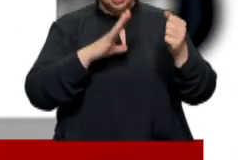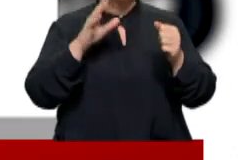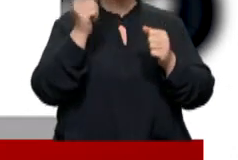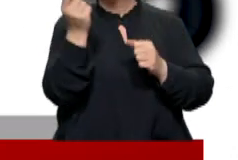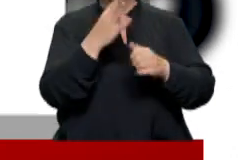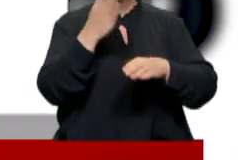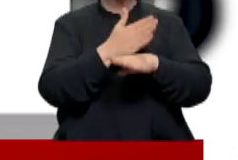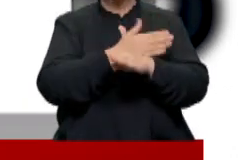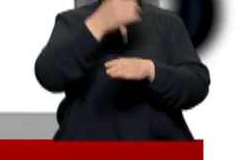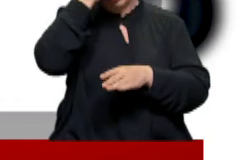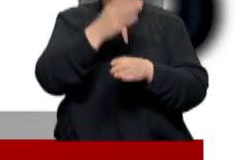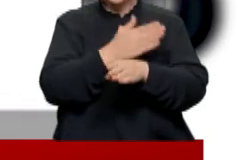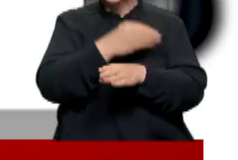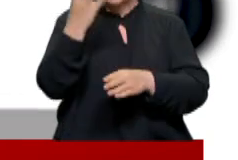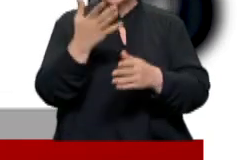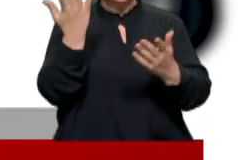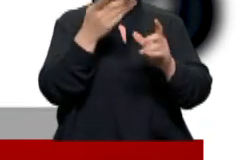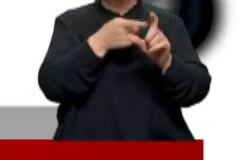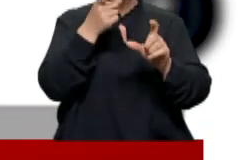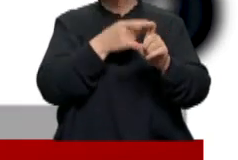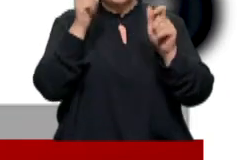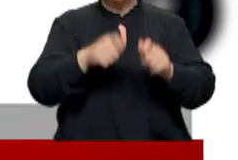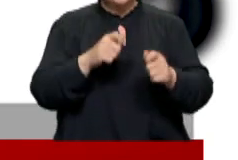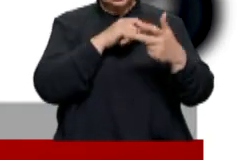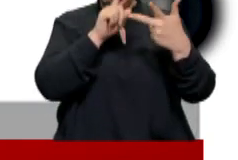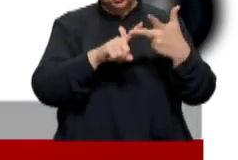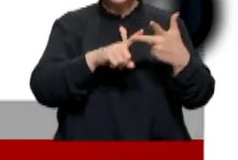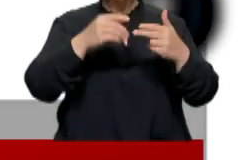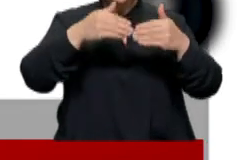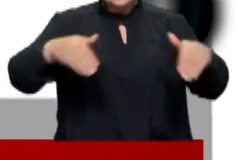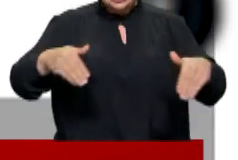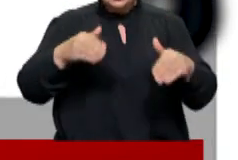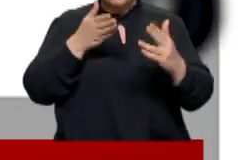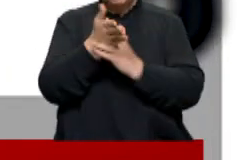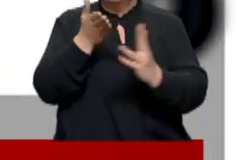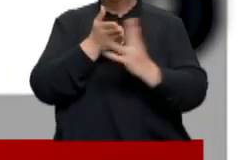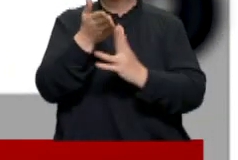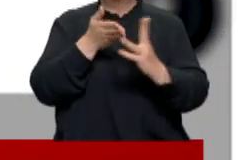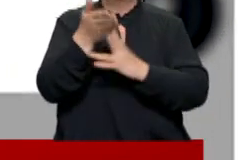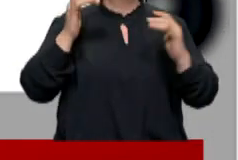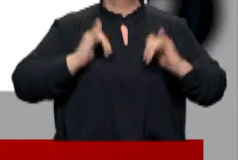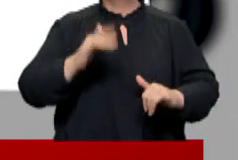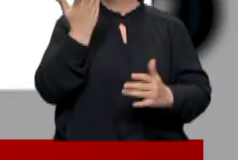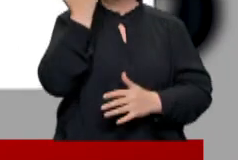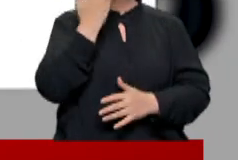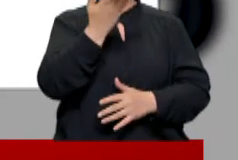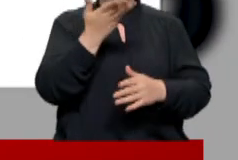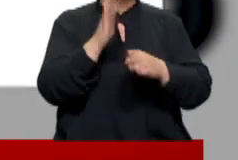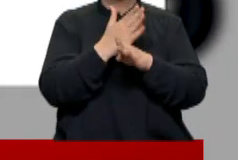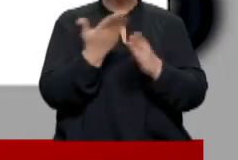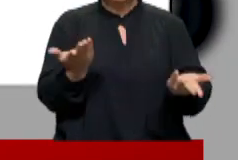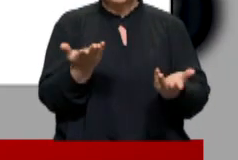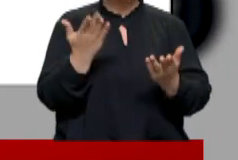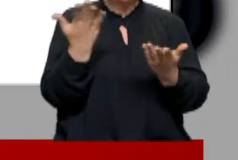Kaçına vatandaşlık verdiniz ve hangi güvenlik soruşturmalarından geçirdiniz? 3. Sınırlarımızın delik deşik edilmesini neden izliyorsunuz? Amaç